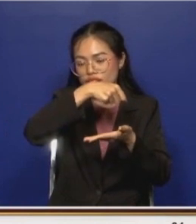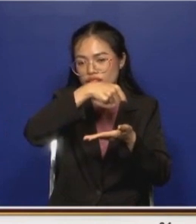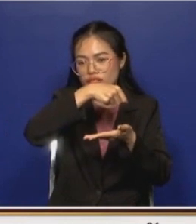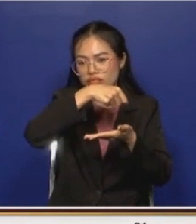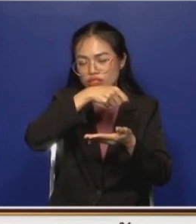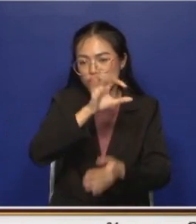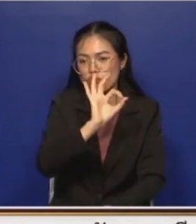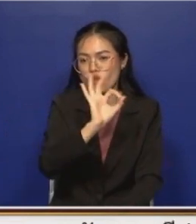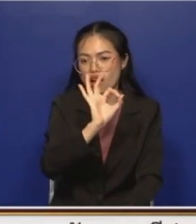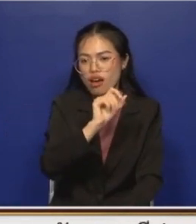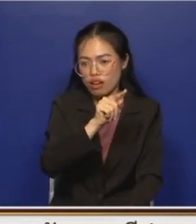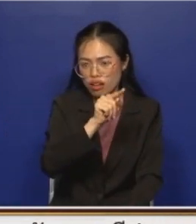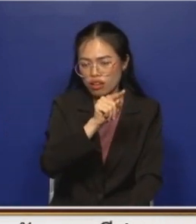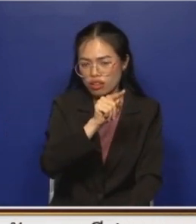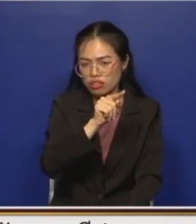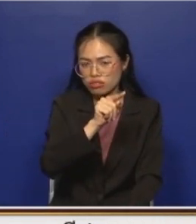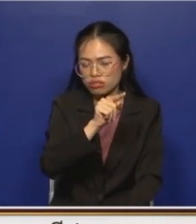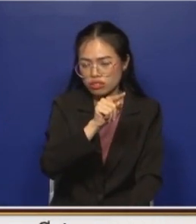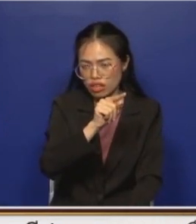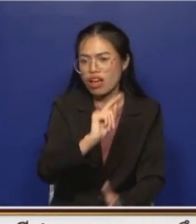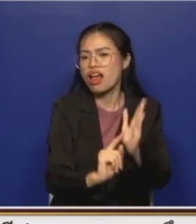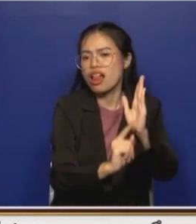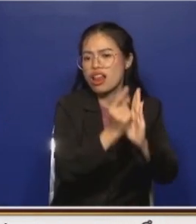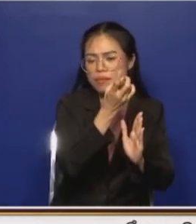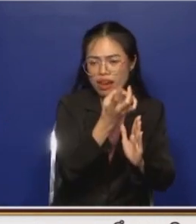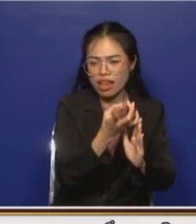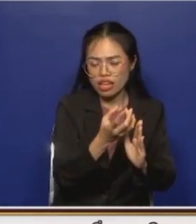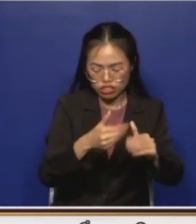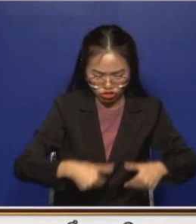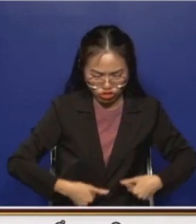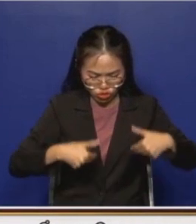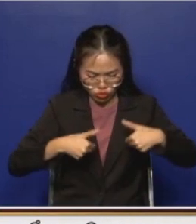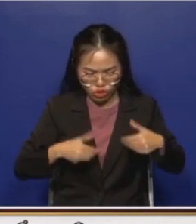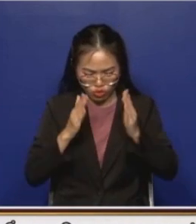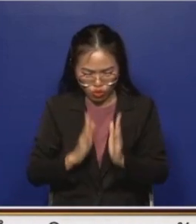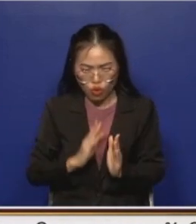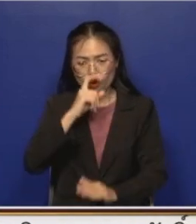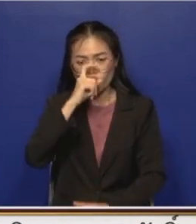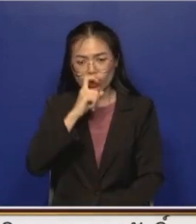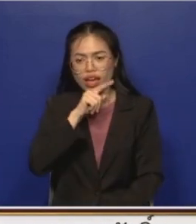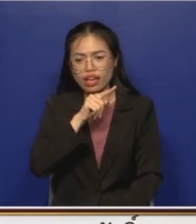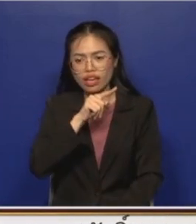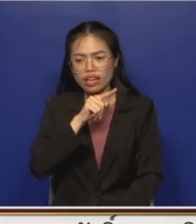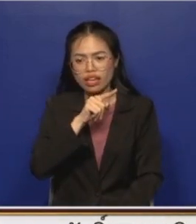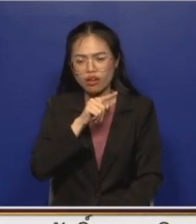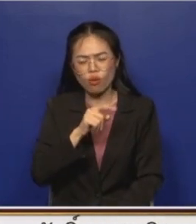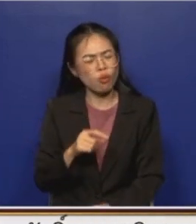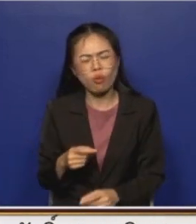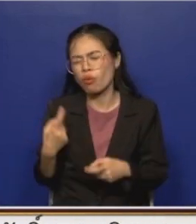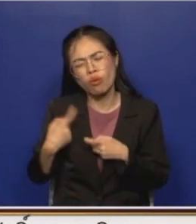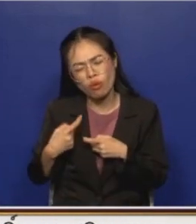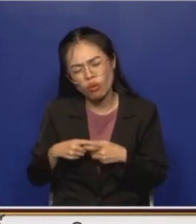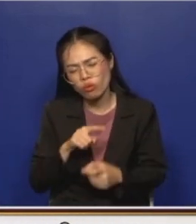ไปเลยฮะคราวนี้จากแอปเป๋าตังนะผมว่าสนุกกันไม่พอเหรอคนคิดท่านไปดูสไลด์แผ่นต่อ